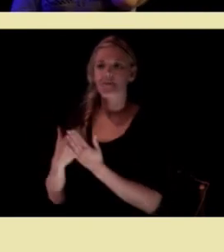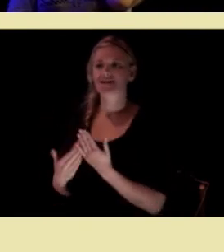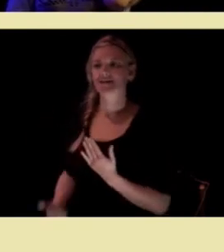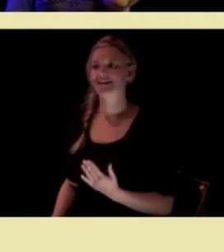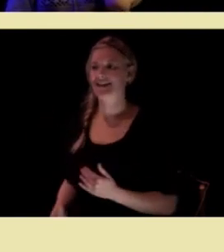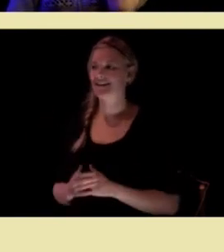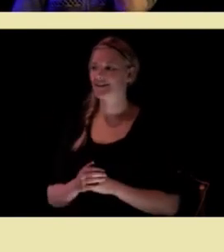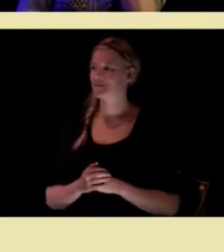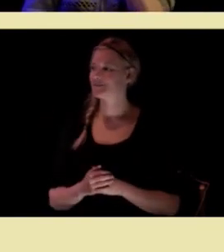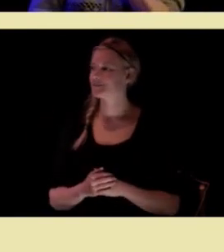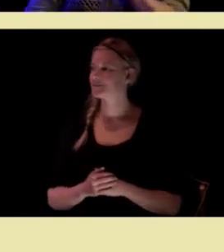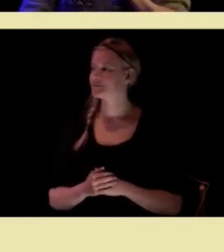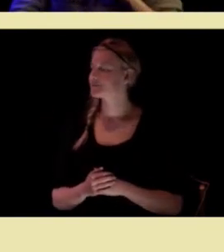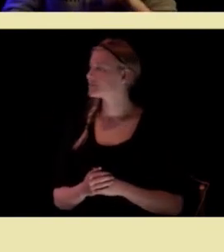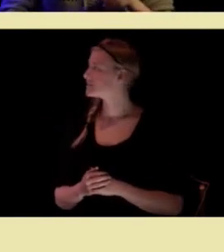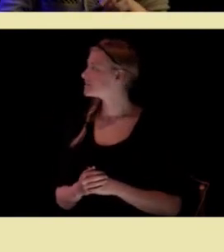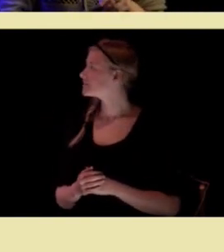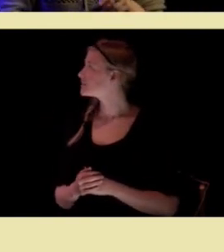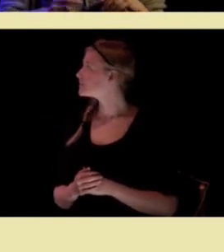presenterer, frekk nå kanskje, men...